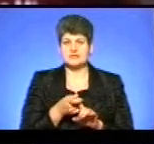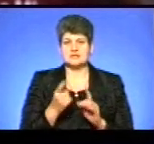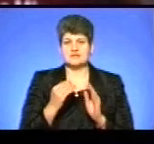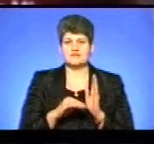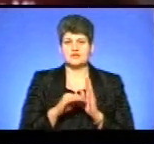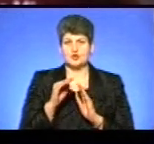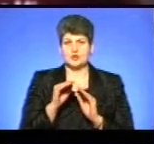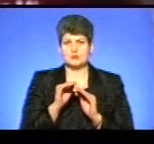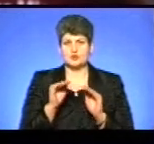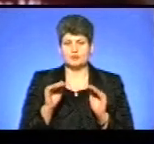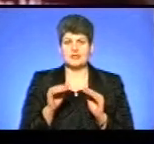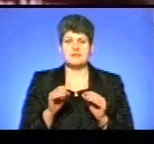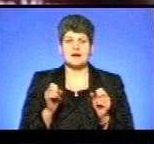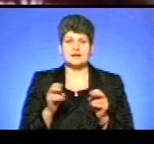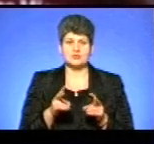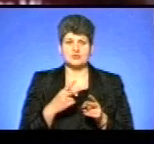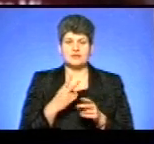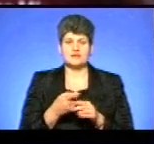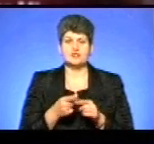ступеня ризику. Враховуючи це,